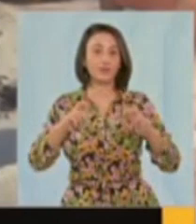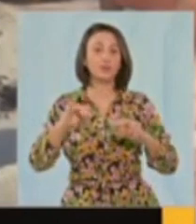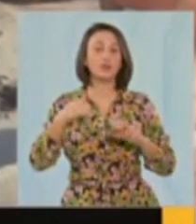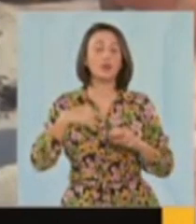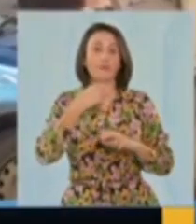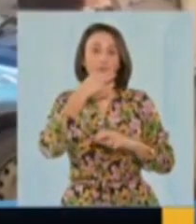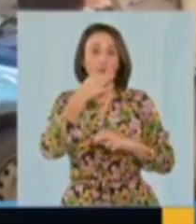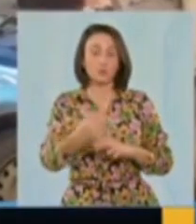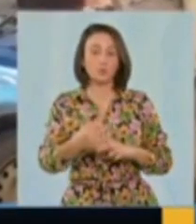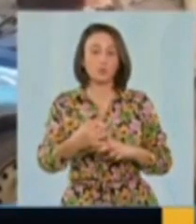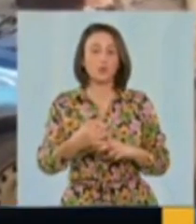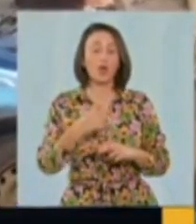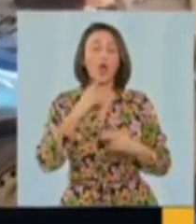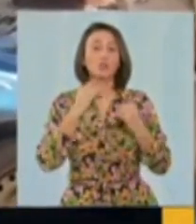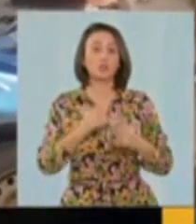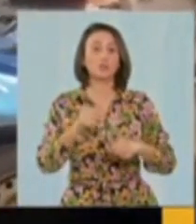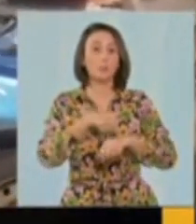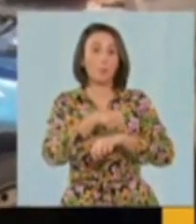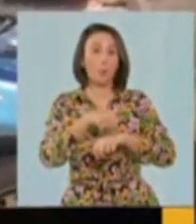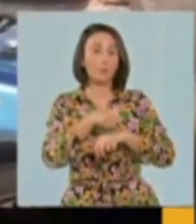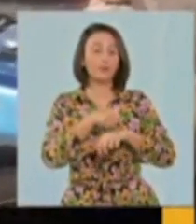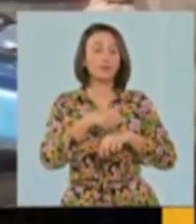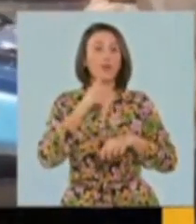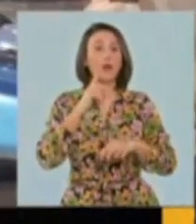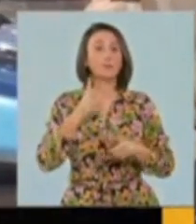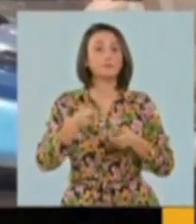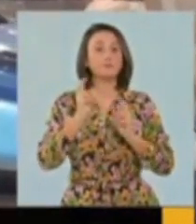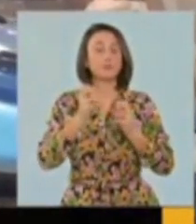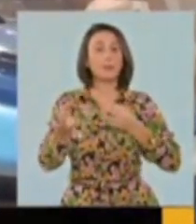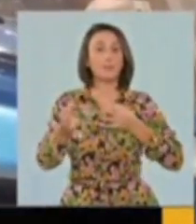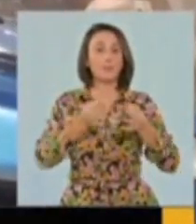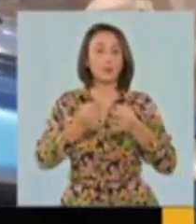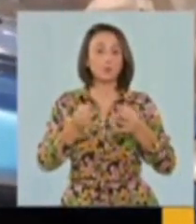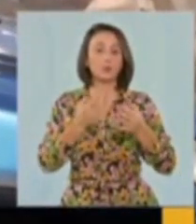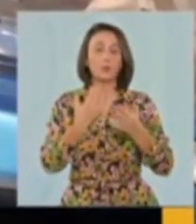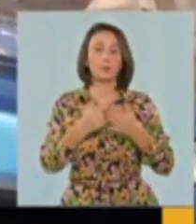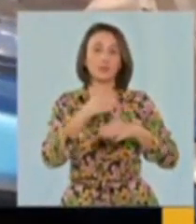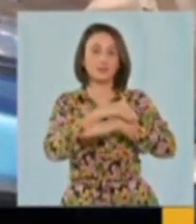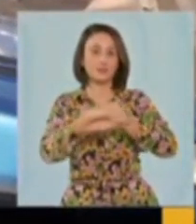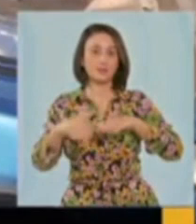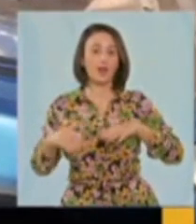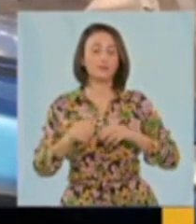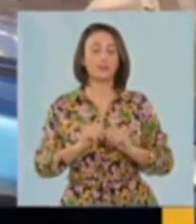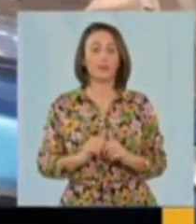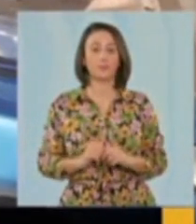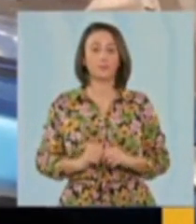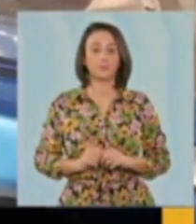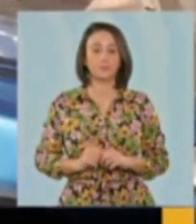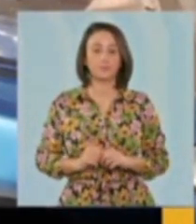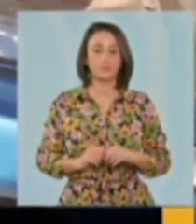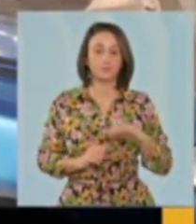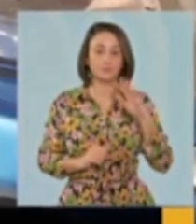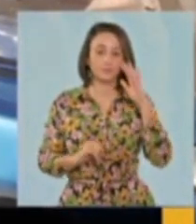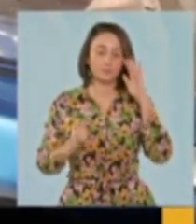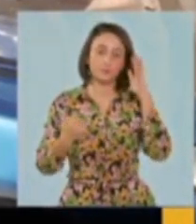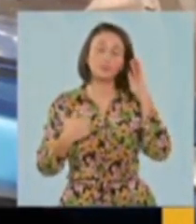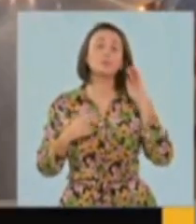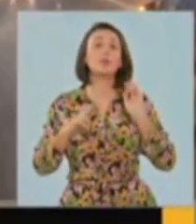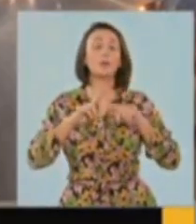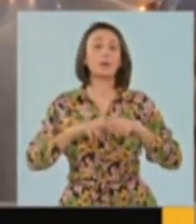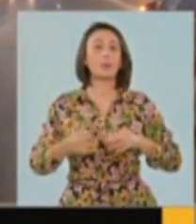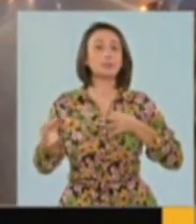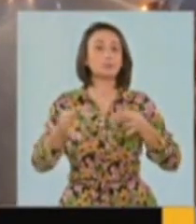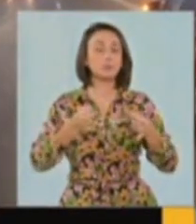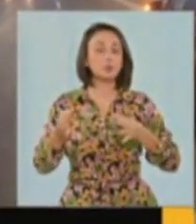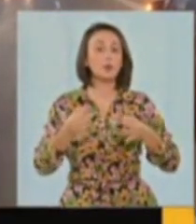Vă spun că chiar în acest moment am ridicat restricția de pe strada Iuliu Hardeganu și am rămas cu